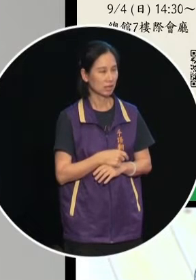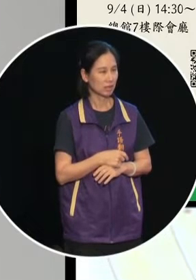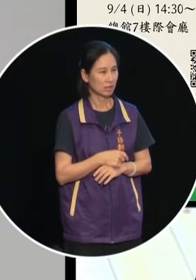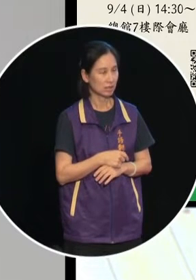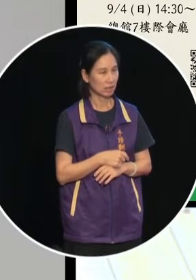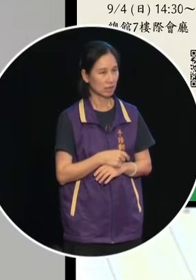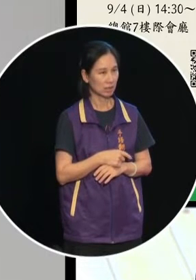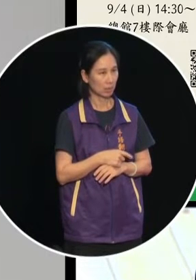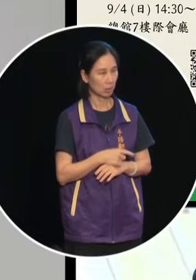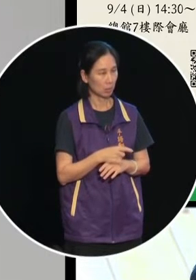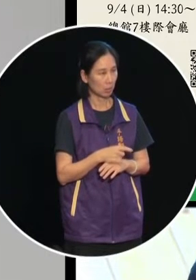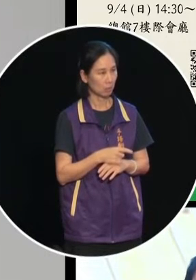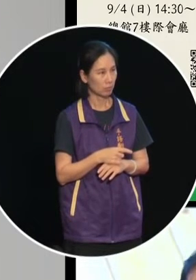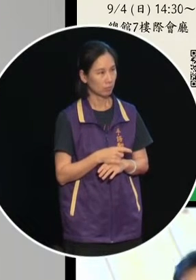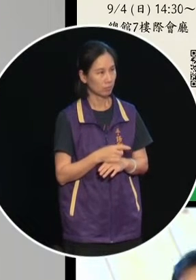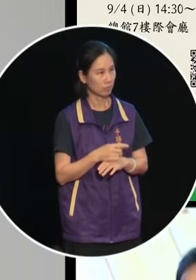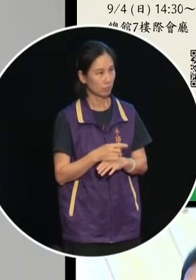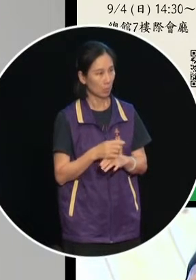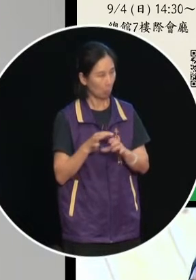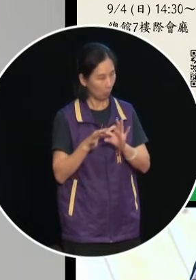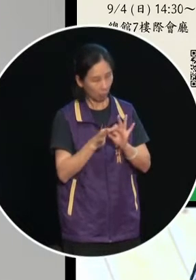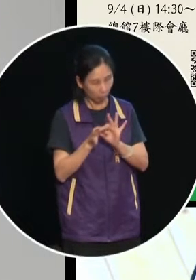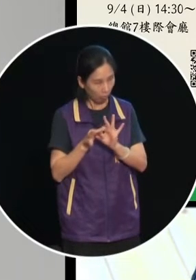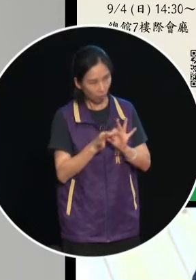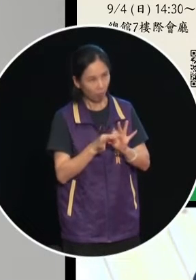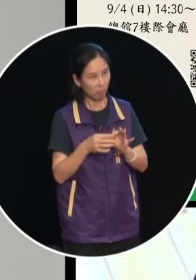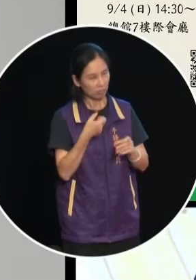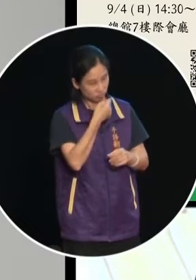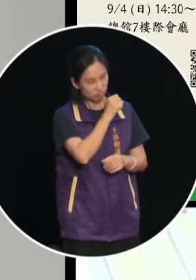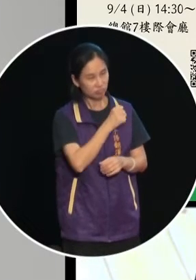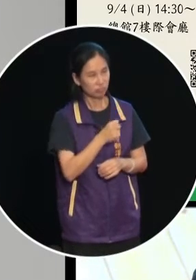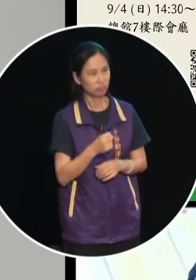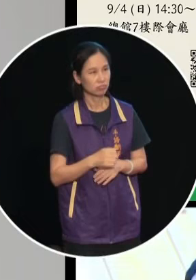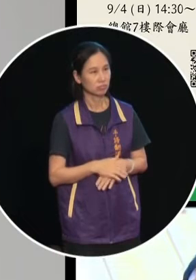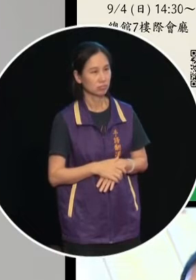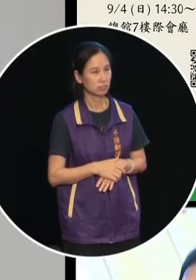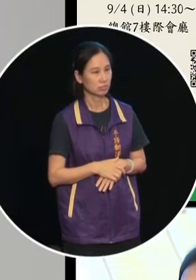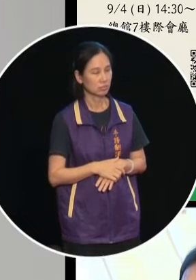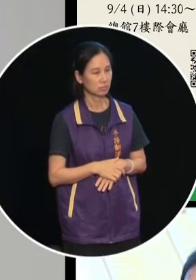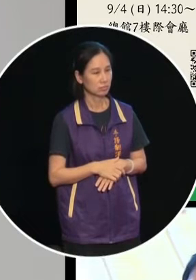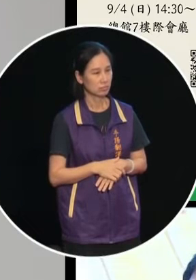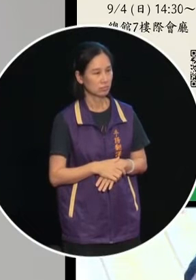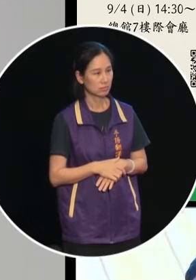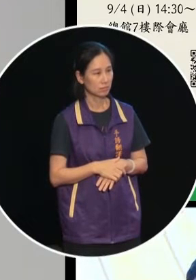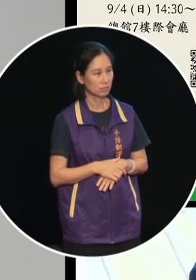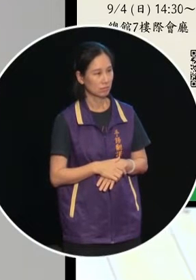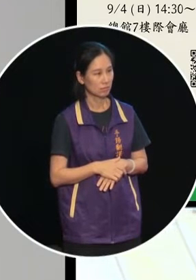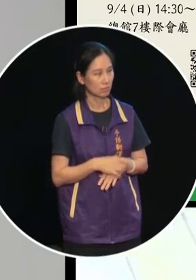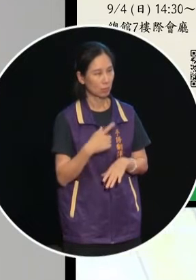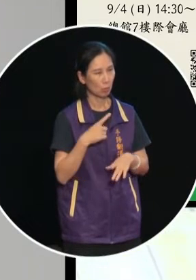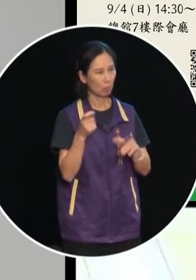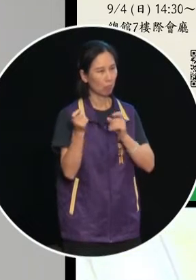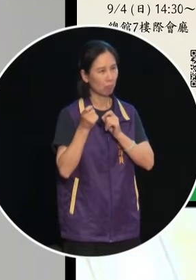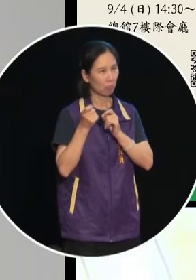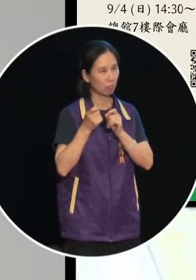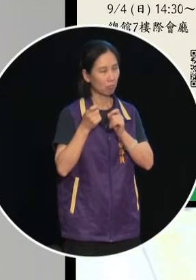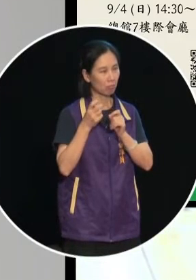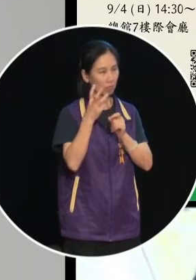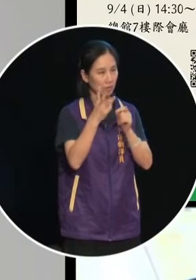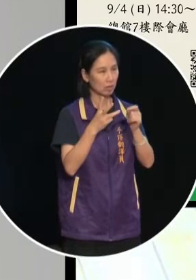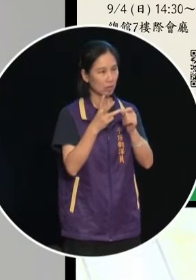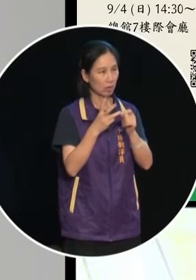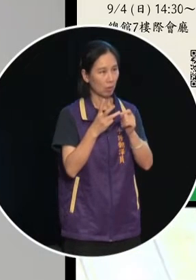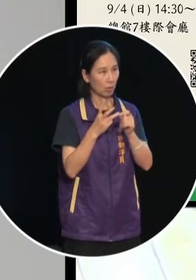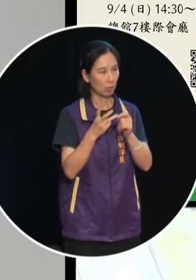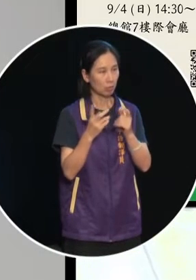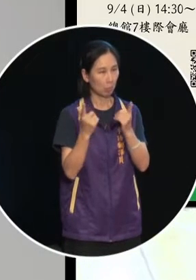京可以知道的台湾菜越来越多，那我觉得这3年如果在东京有什么